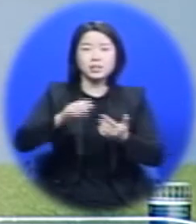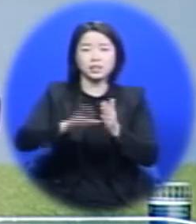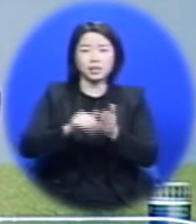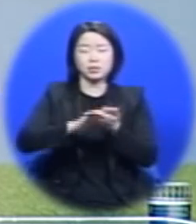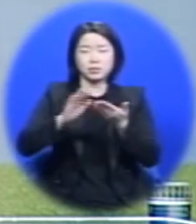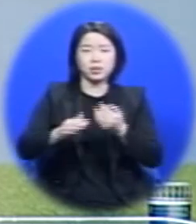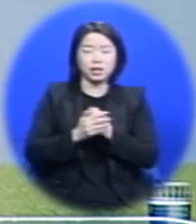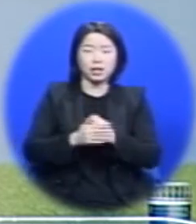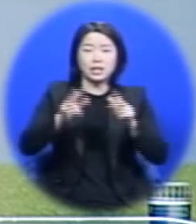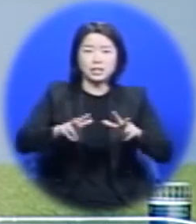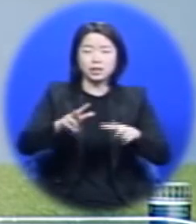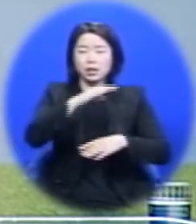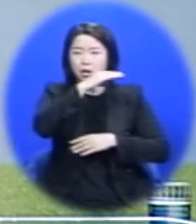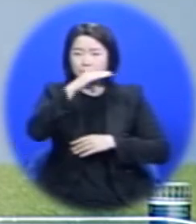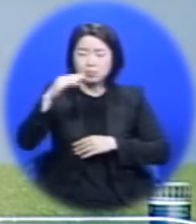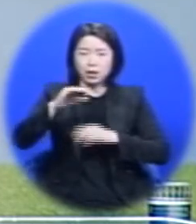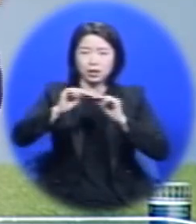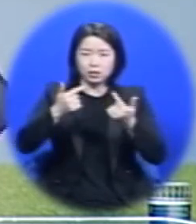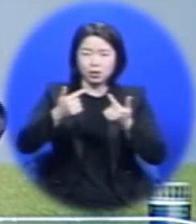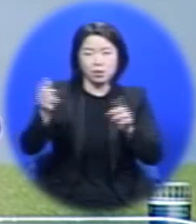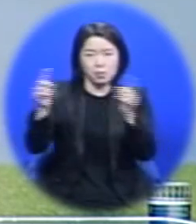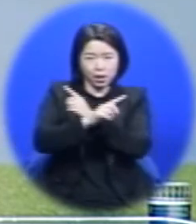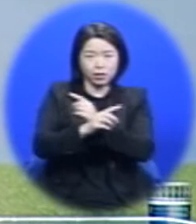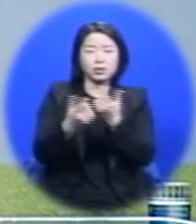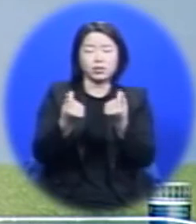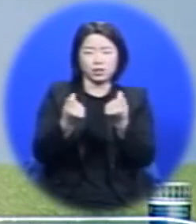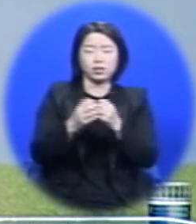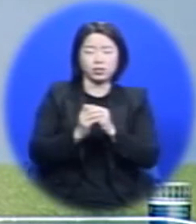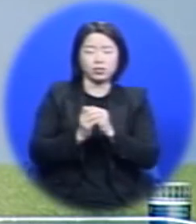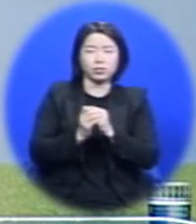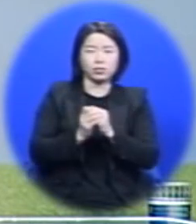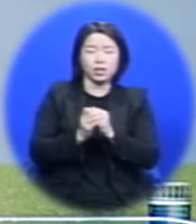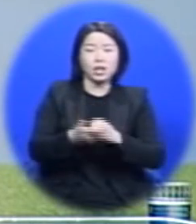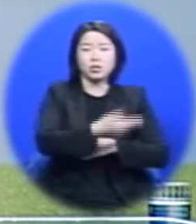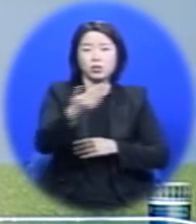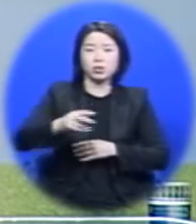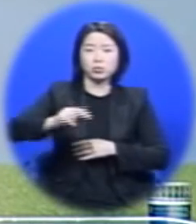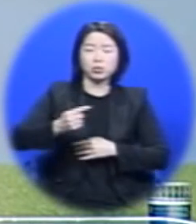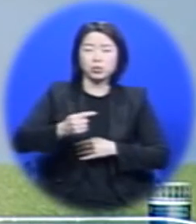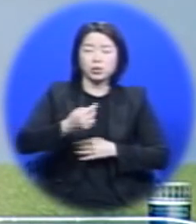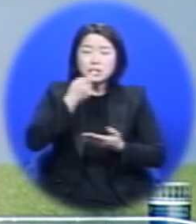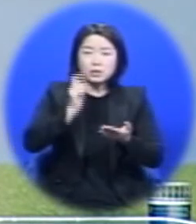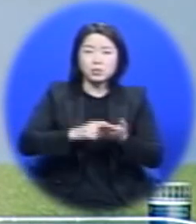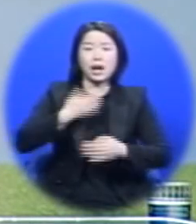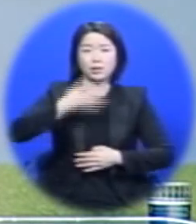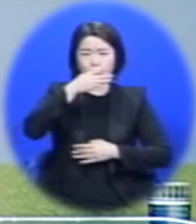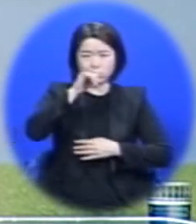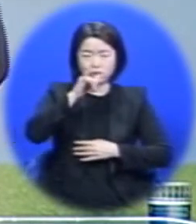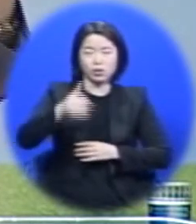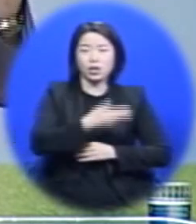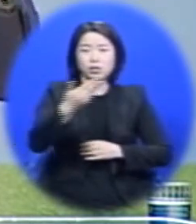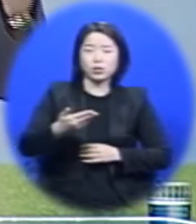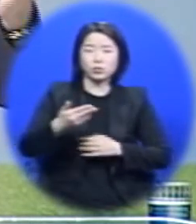지금은 비정상이 정상처럼 보이고 정상이 비정상처럼 보이는 때예요. 여러분들도 금방 알 수 있어요.